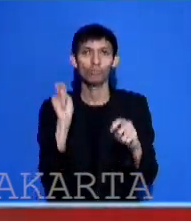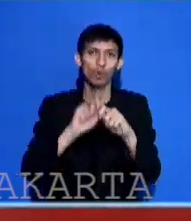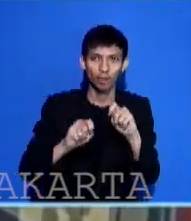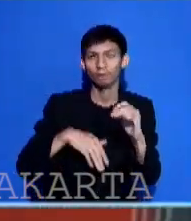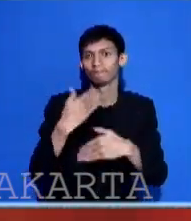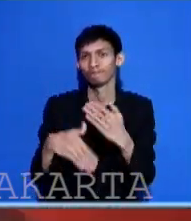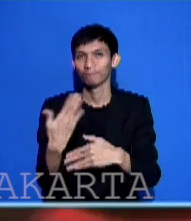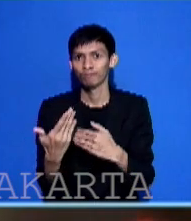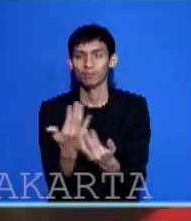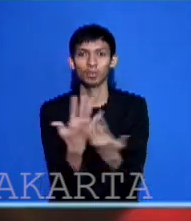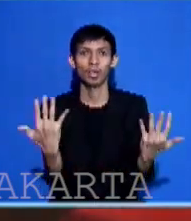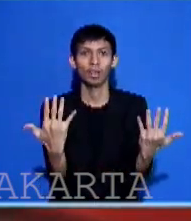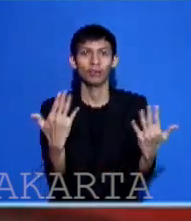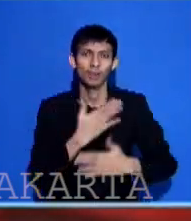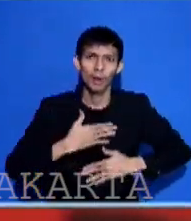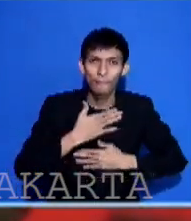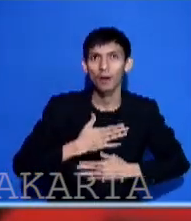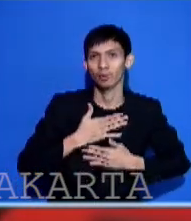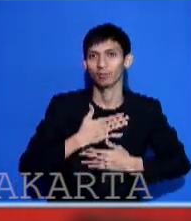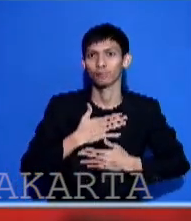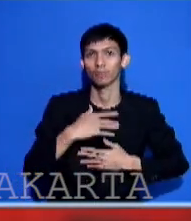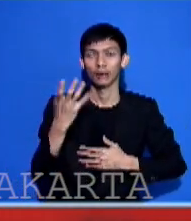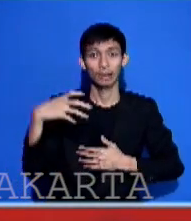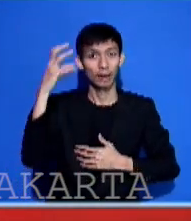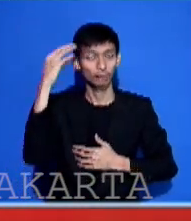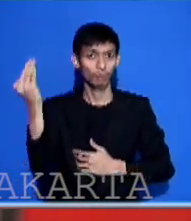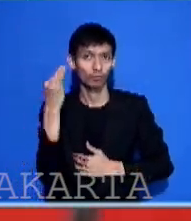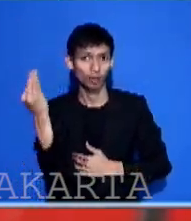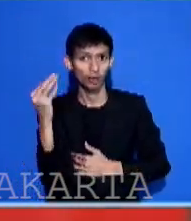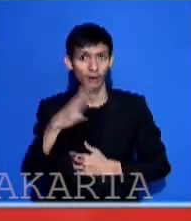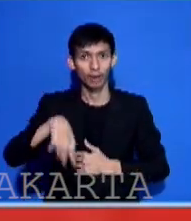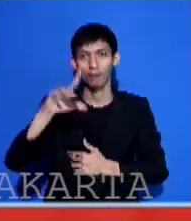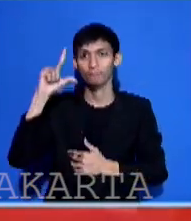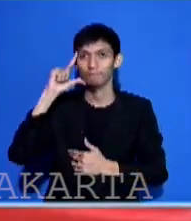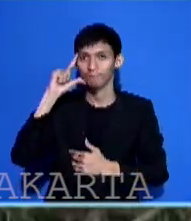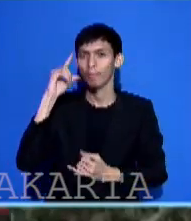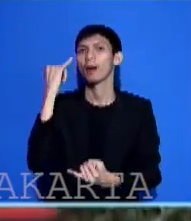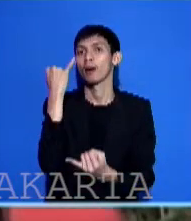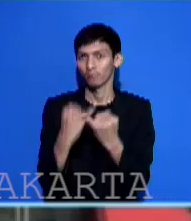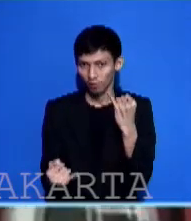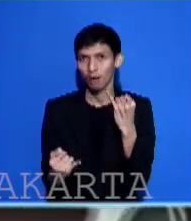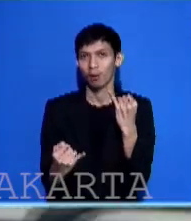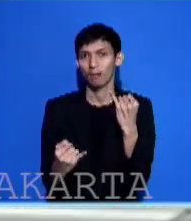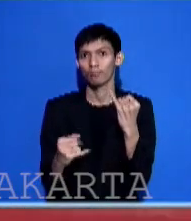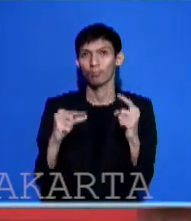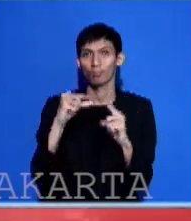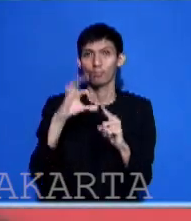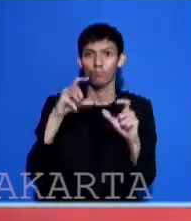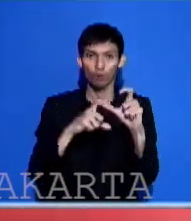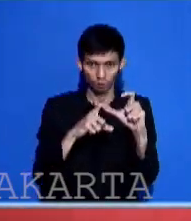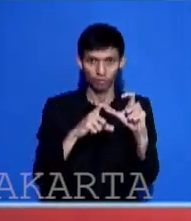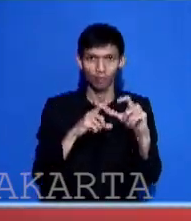masyarakat aontenanas Pariwisata Kabupaten slan laengah rribusi wisata Meri